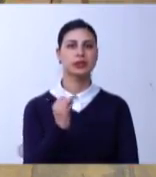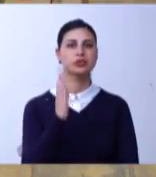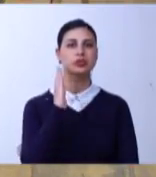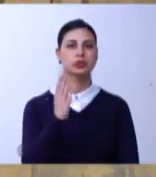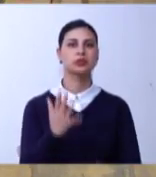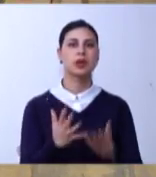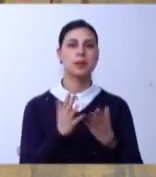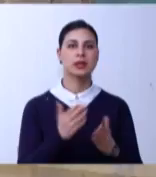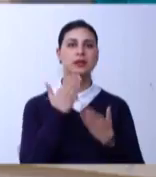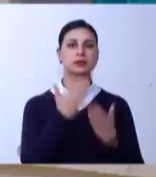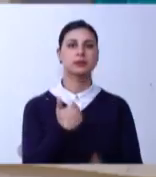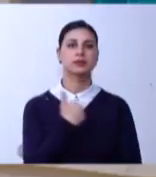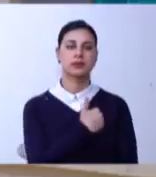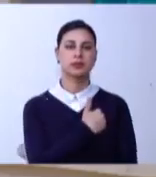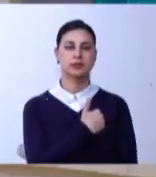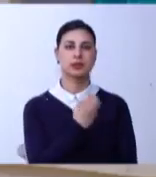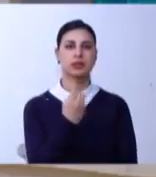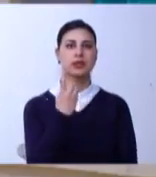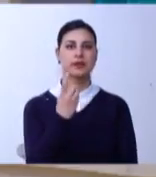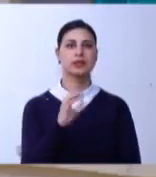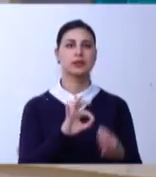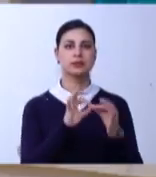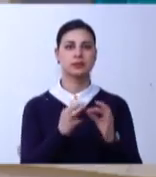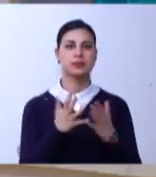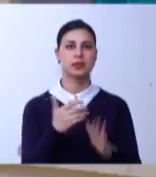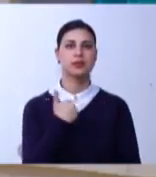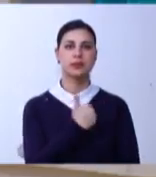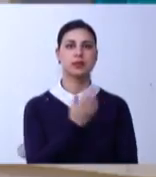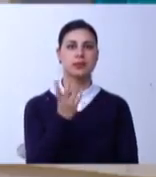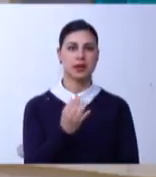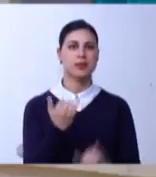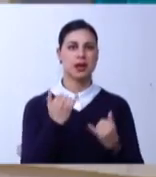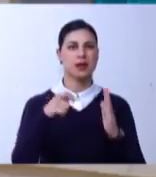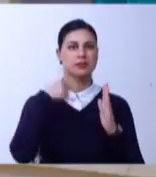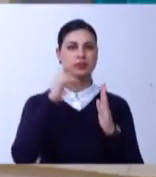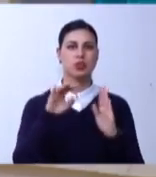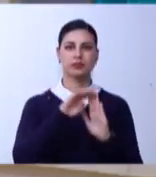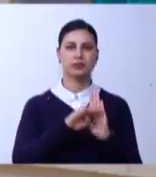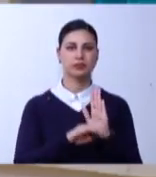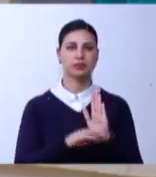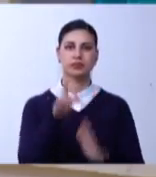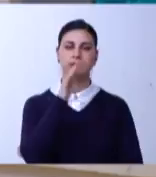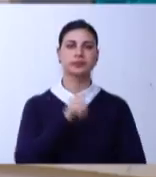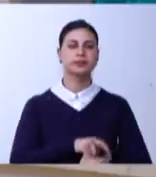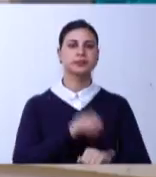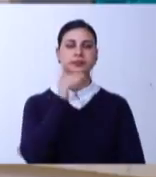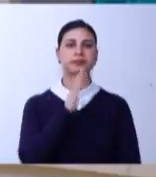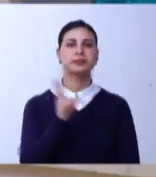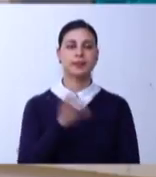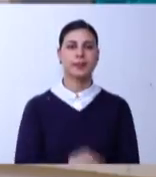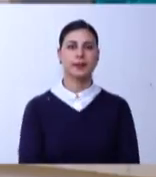იქნებოდა მეტად ჩავკითხოდით, კიდევ მეტი დეტალური ინფორმაცია მივიღოთ, თუმცა ნუ ახლა ჩვენ რეჟიმში ეს არ გამოდის,